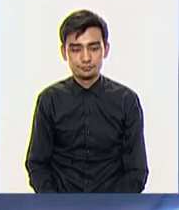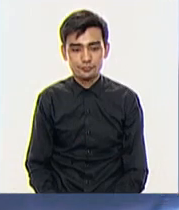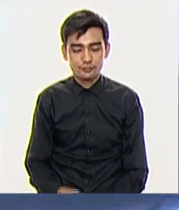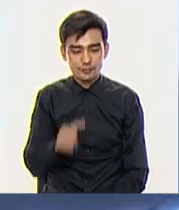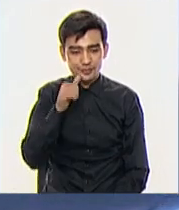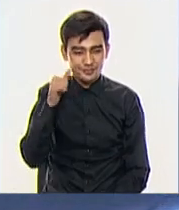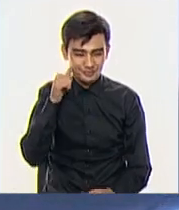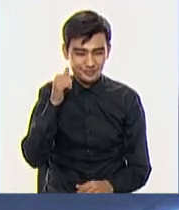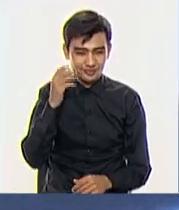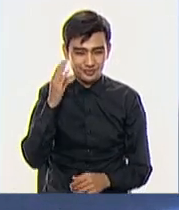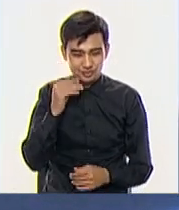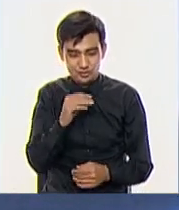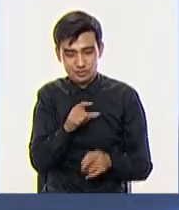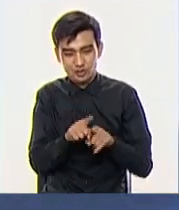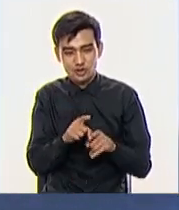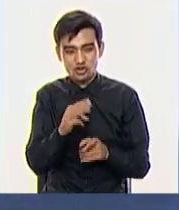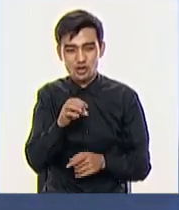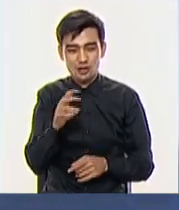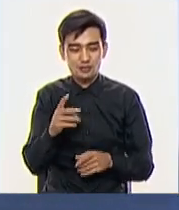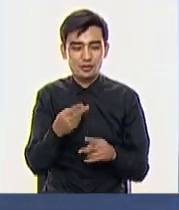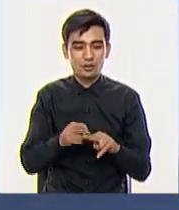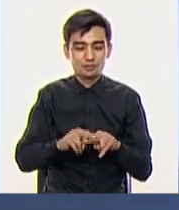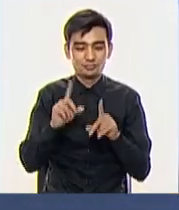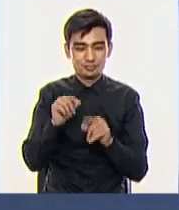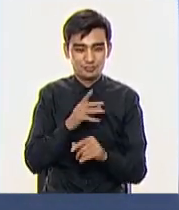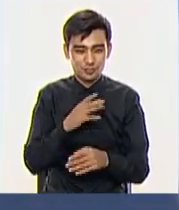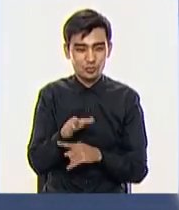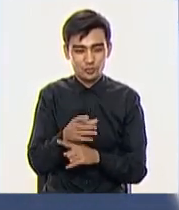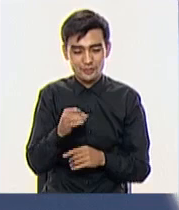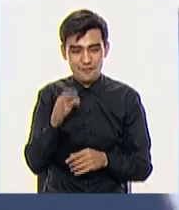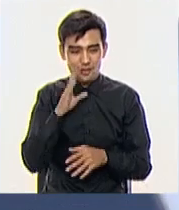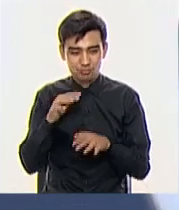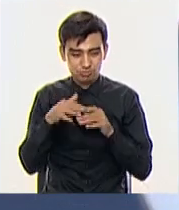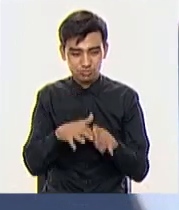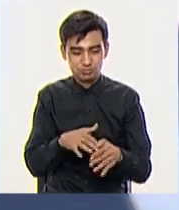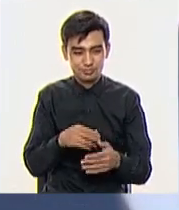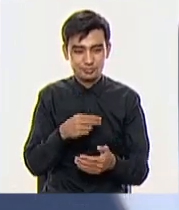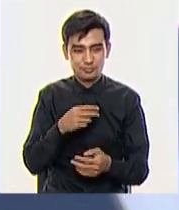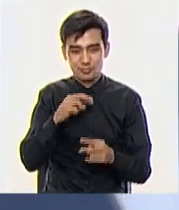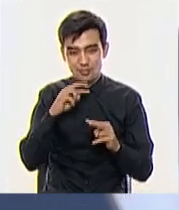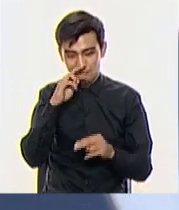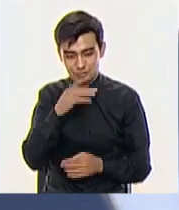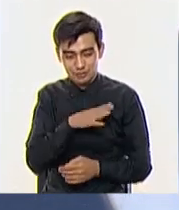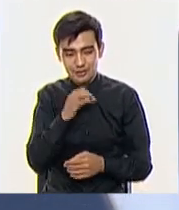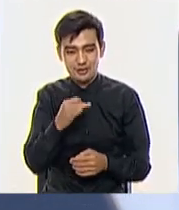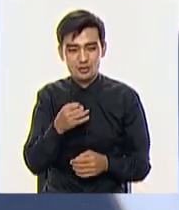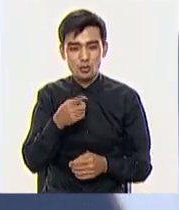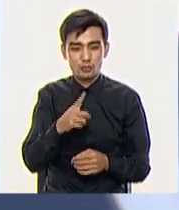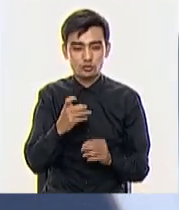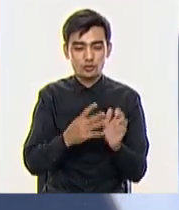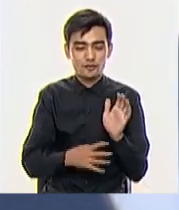Өткен сенбіде Шарын шатқалына серуендеуге барған оқушылар да сел ағызып әкетіп, Алматы қаласындағы нөмір 199